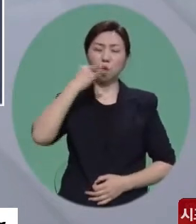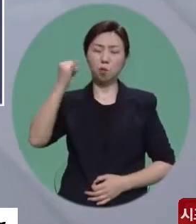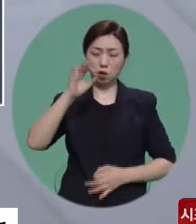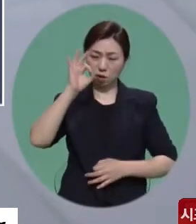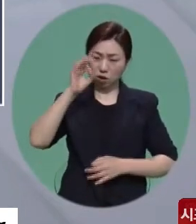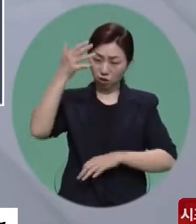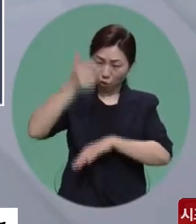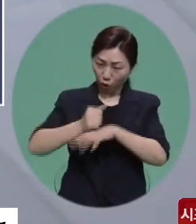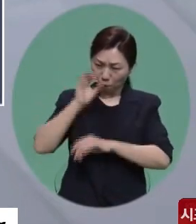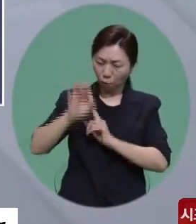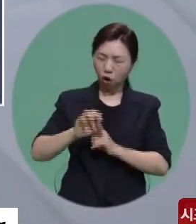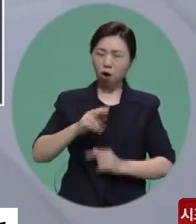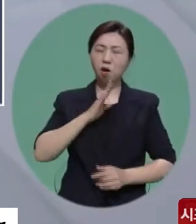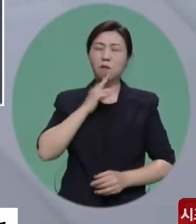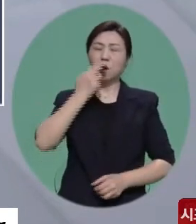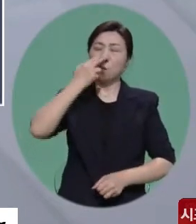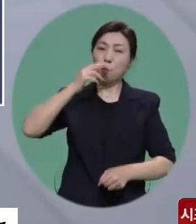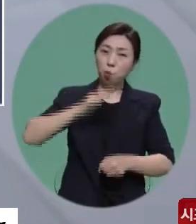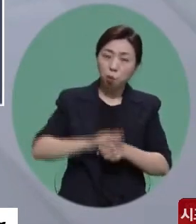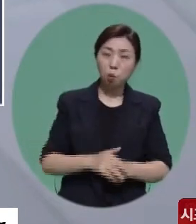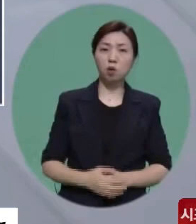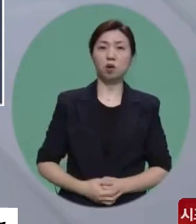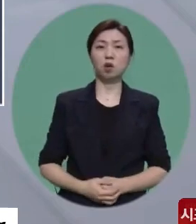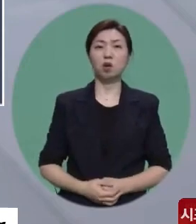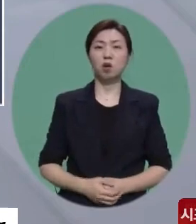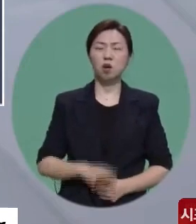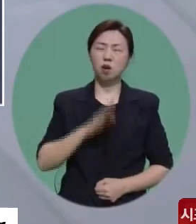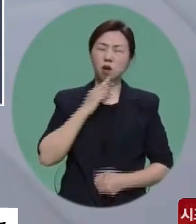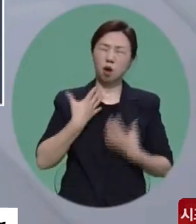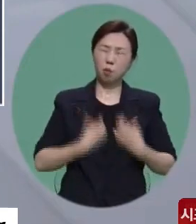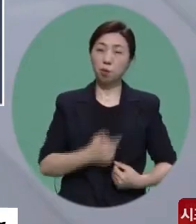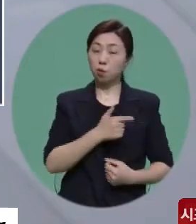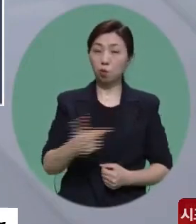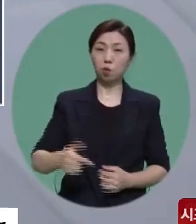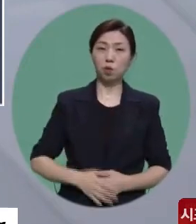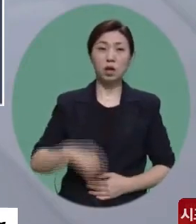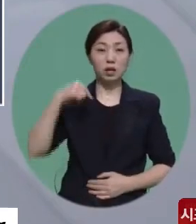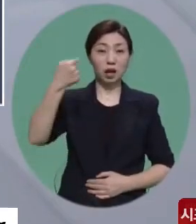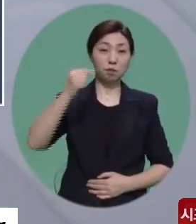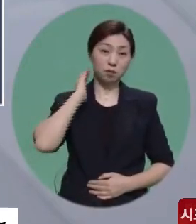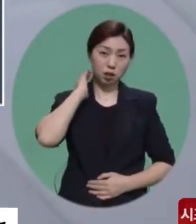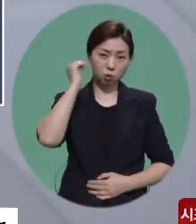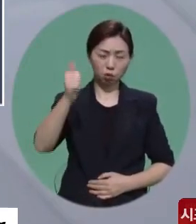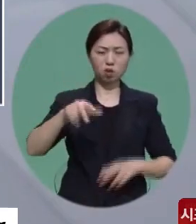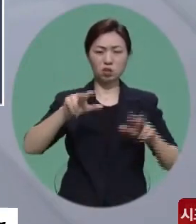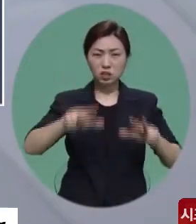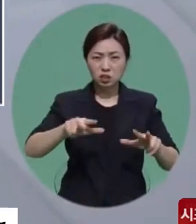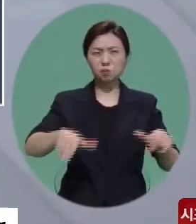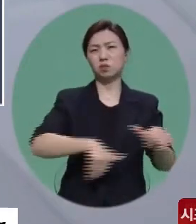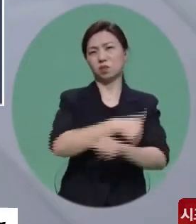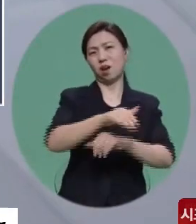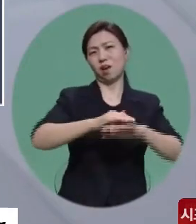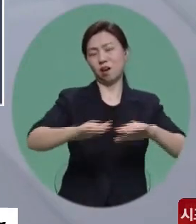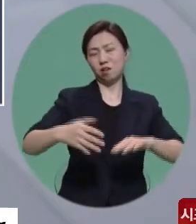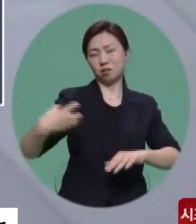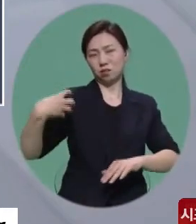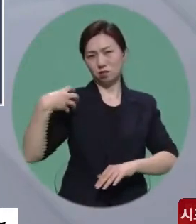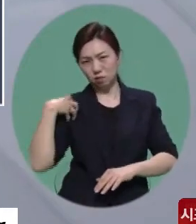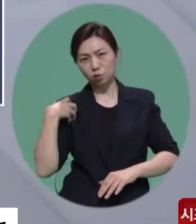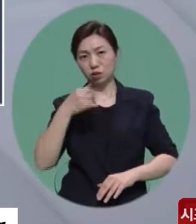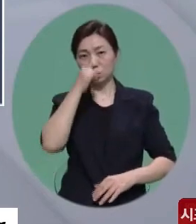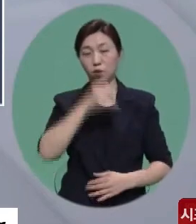절규를 끝내는 책임을 가진 대통령이라고 생각합니다. 저는 5인 미만 사업장에도 중대재해법 당연히 적용해야